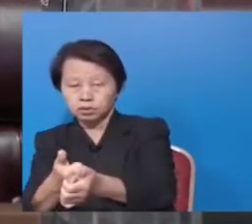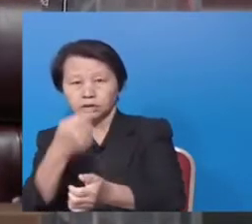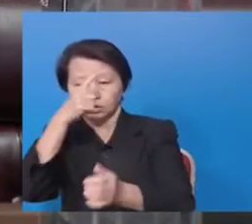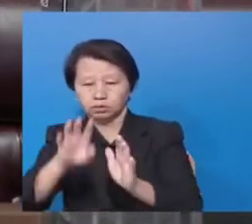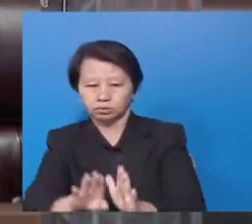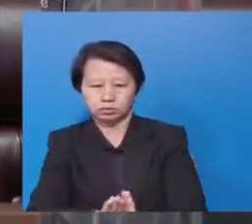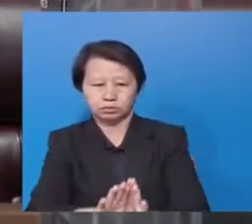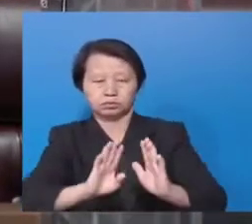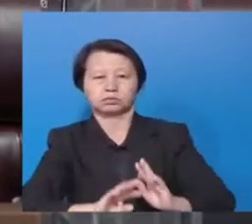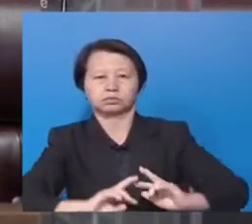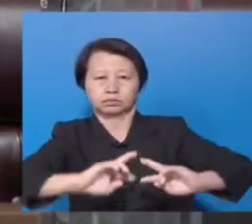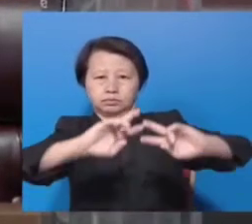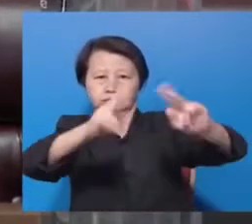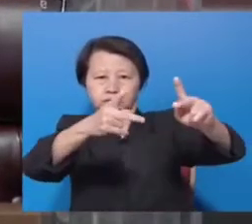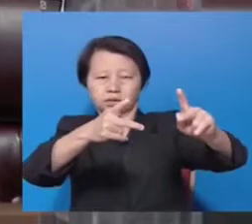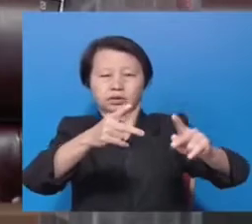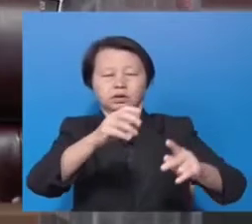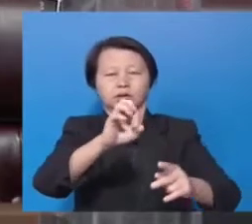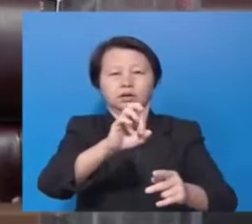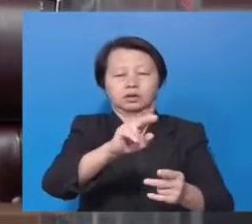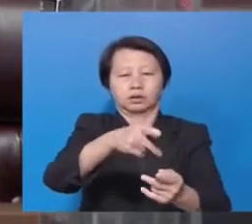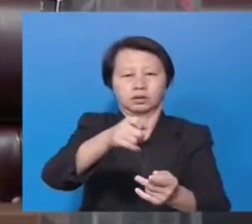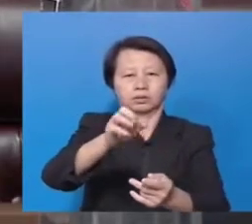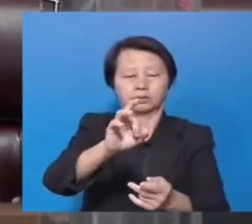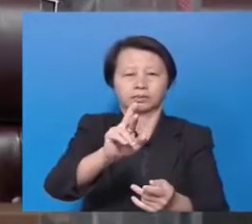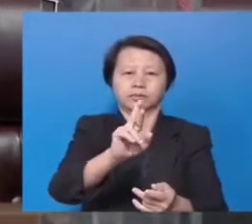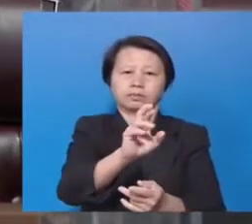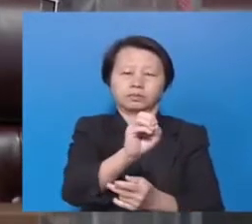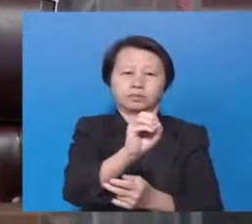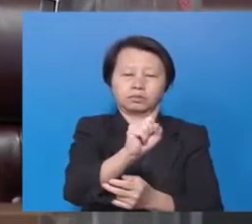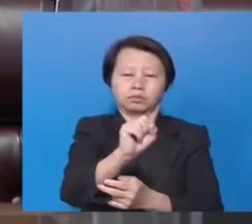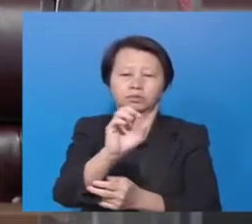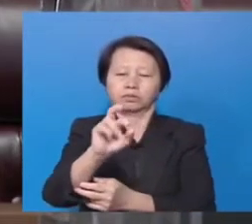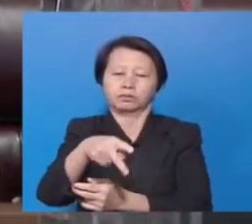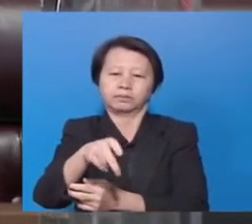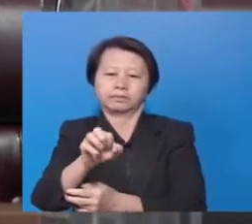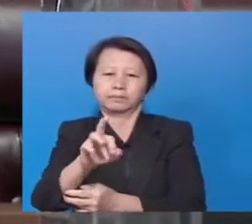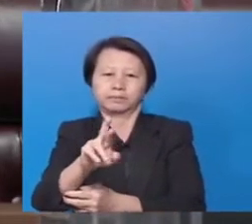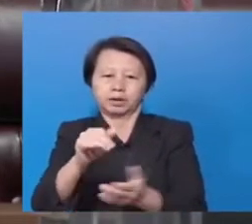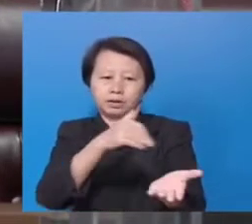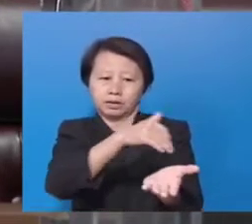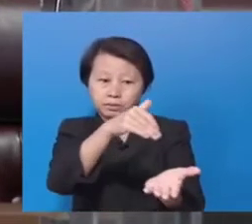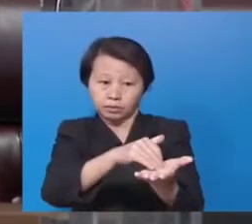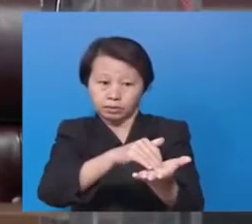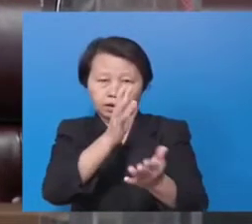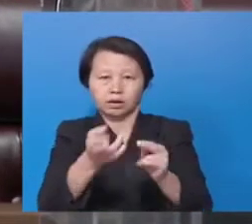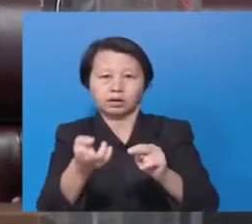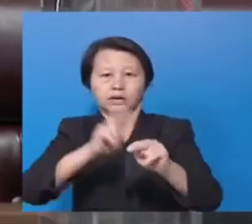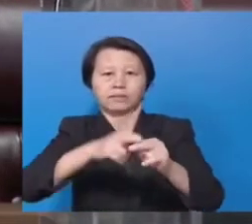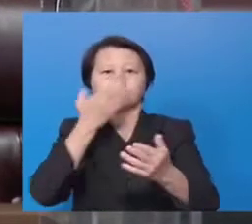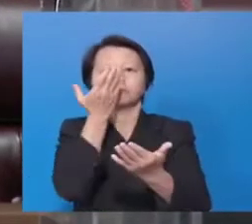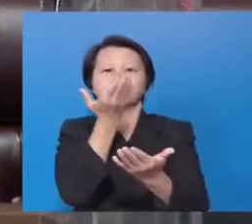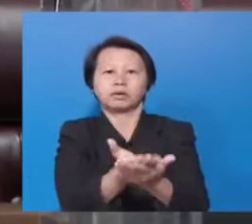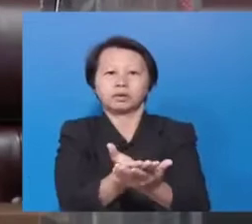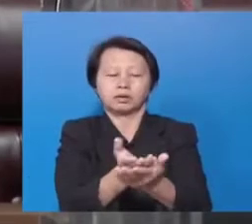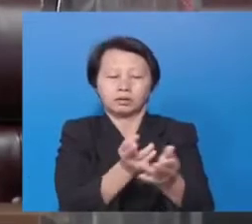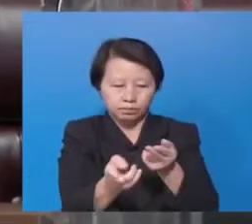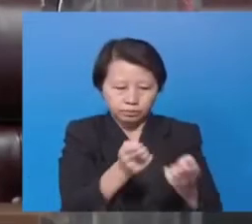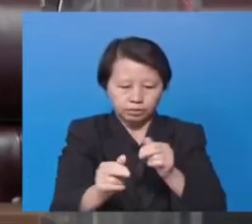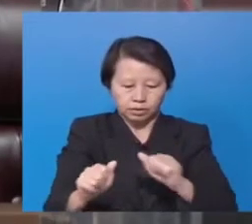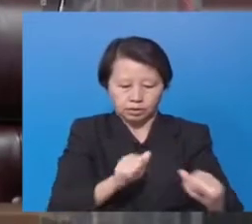untuk membangunkan wispak pembangunan wespak reasons secara berpusat akan menambahkan menambah baik